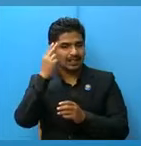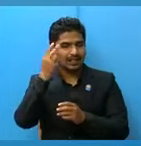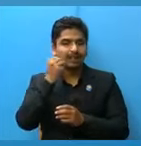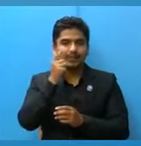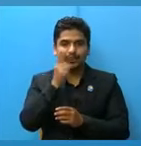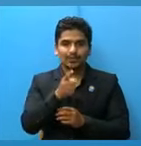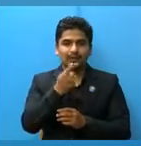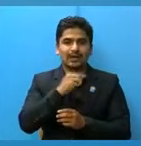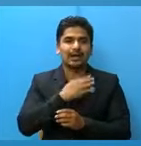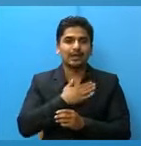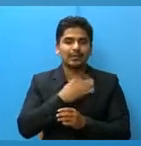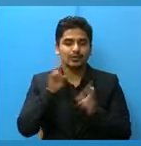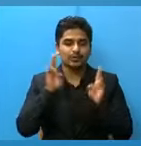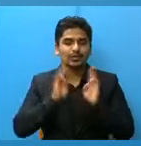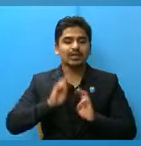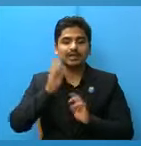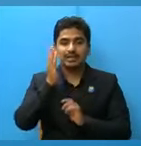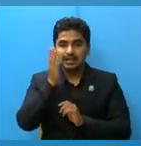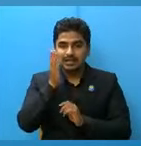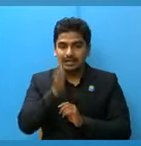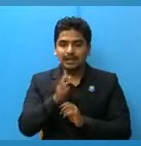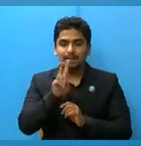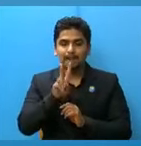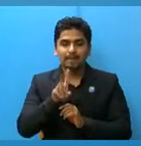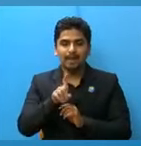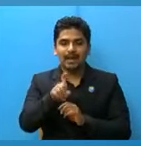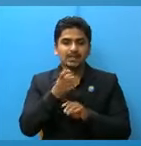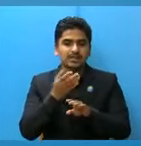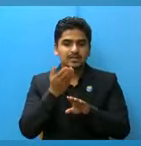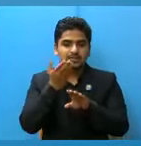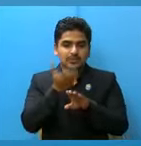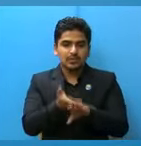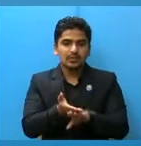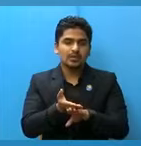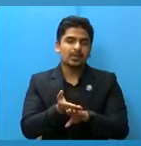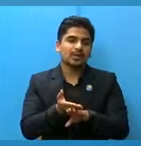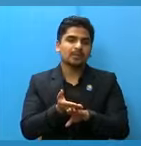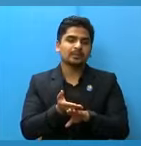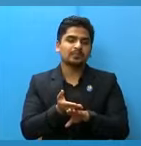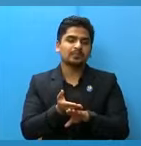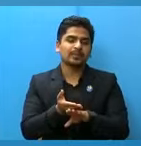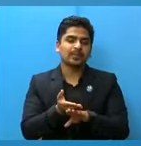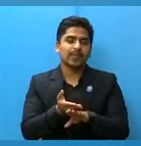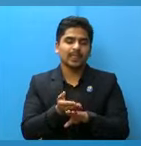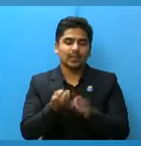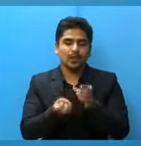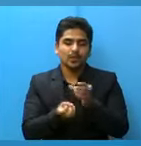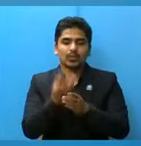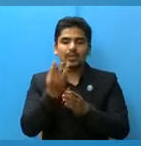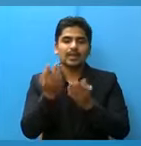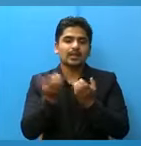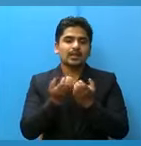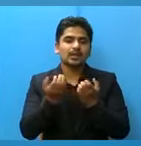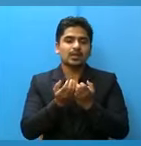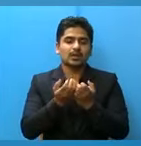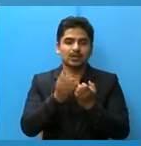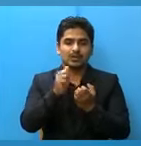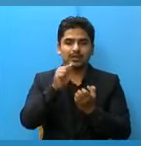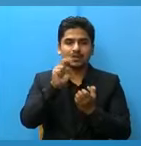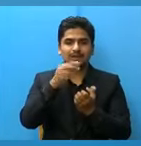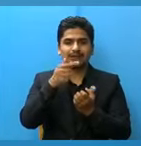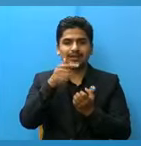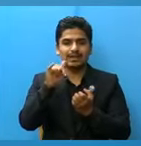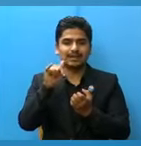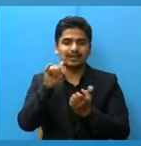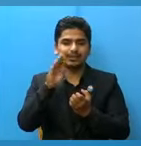हम्रों शरीर ले वायरस को विरुद्धास उत्पादन गरेको यह एंटीबड़ी हो